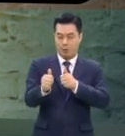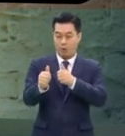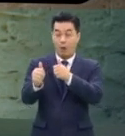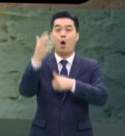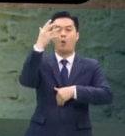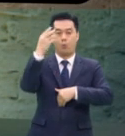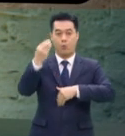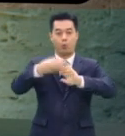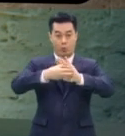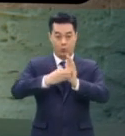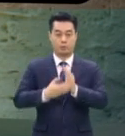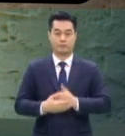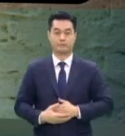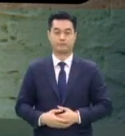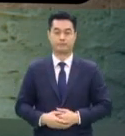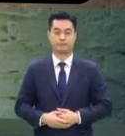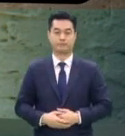가시권에 들어왔습니다